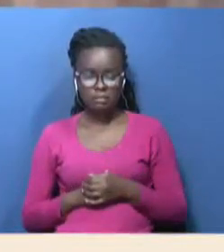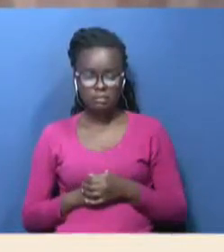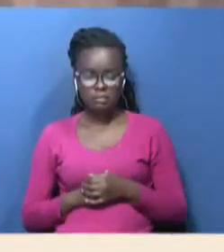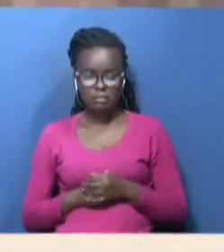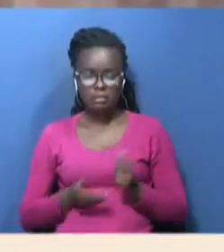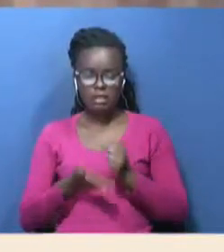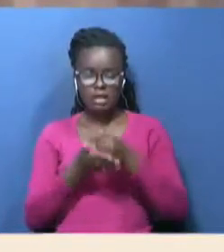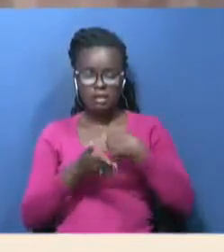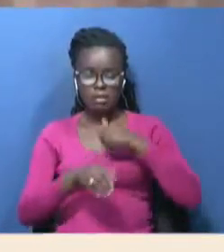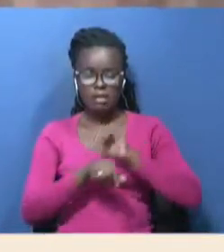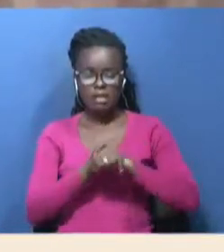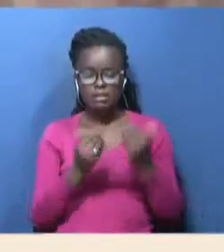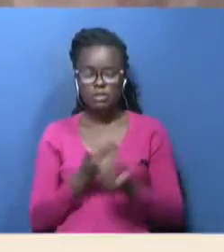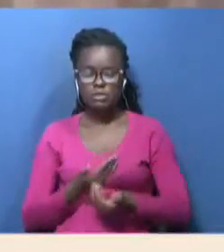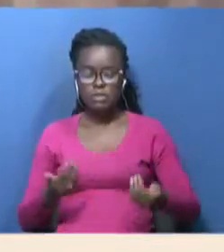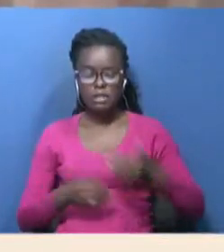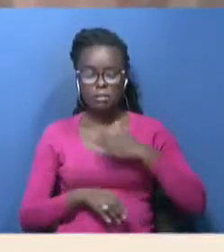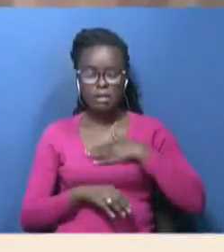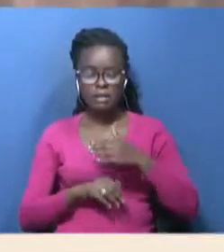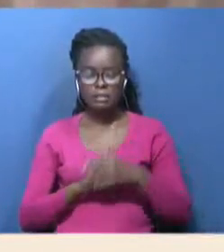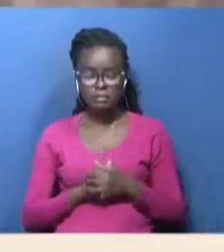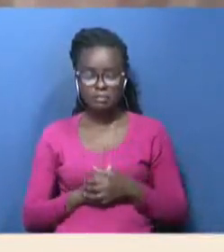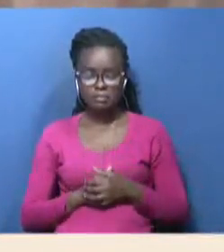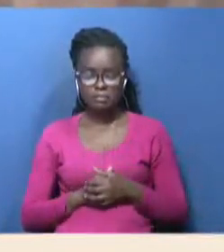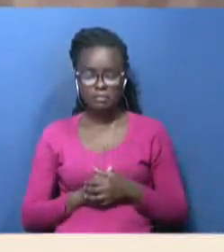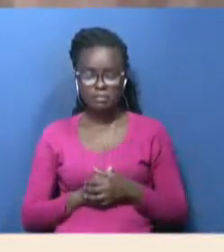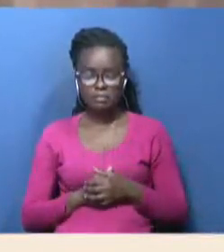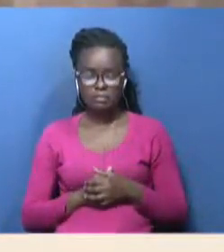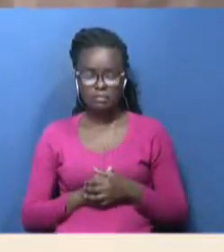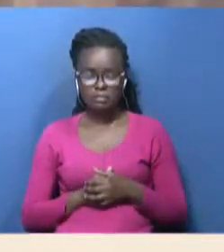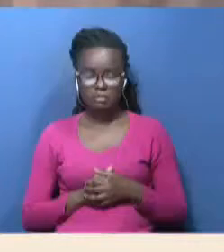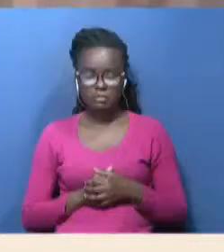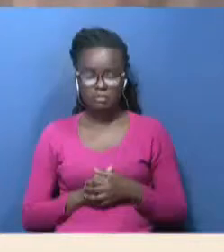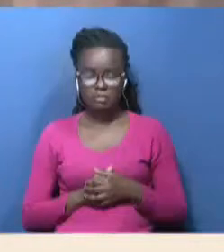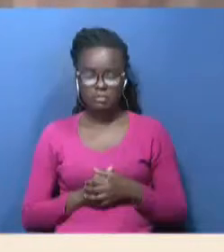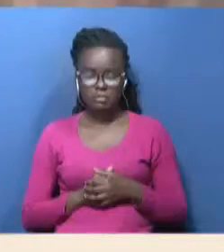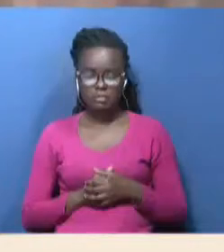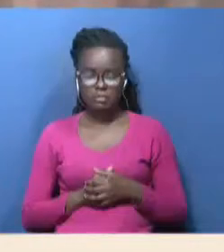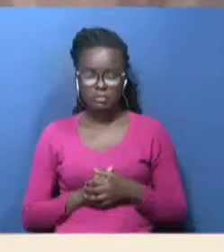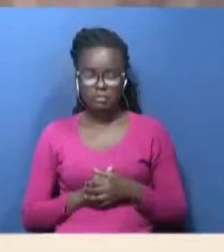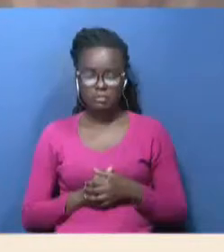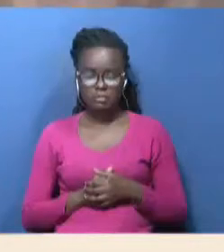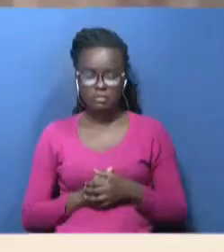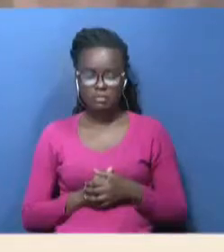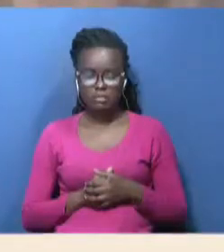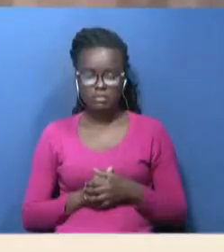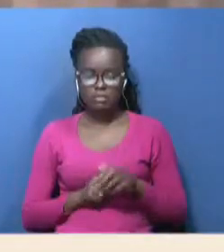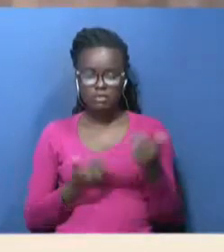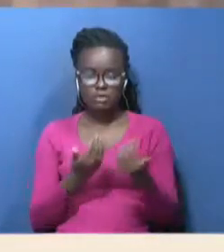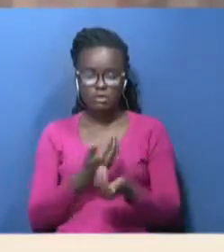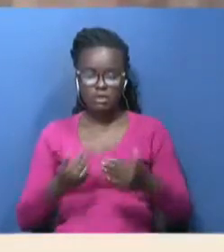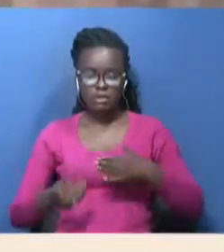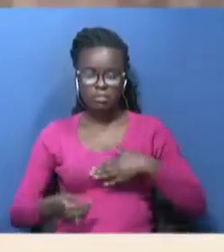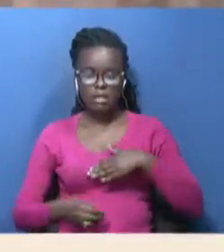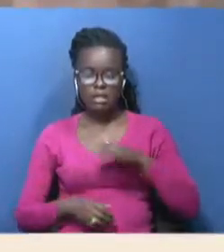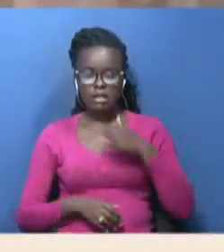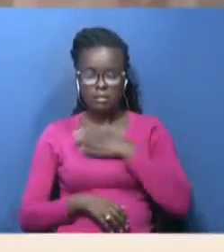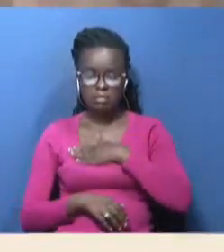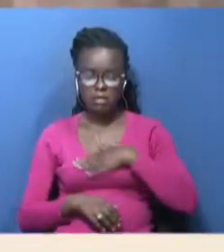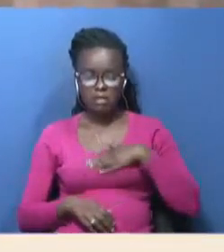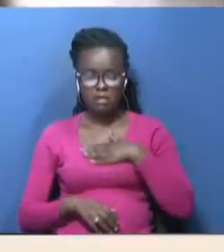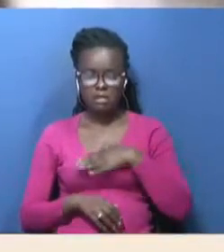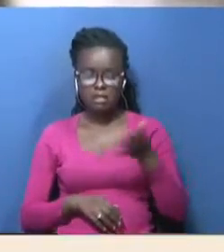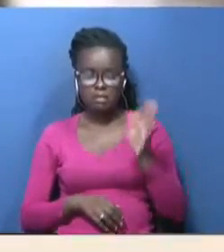nisaidie kutafuta watoto. Sara Kayesi na Nancy Nyambura popote walipo, mimi naomba tu